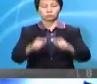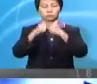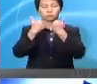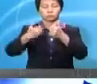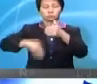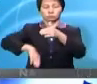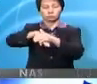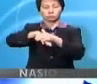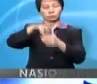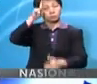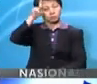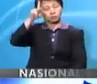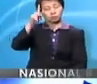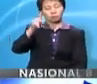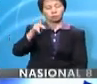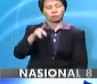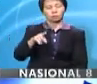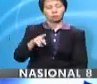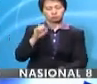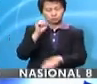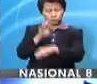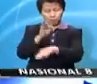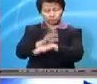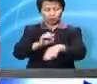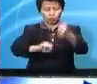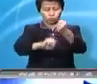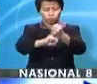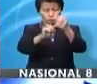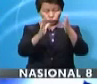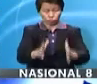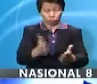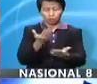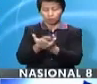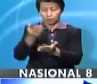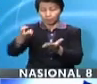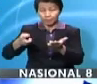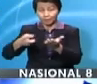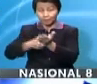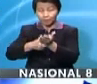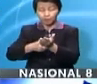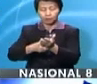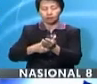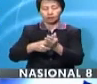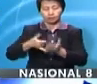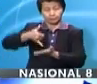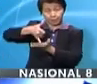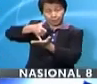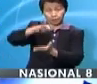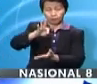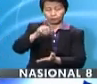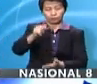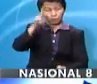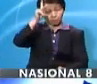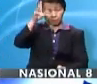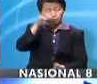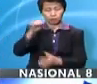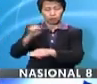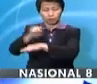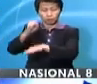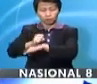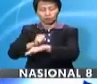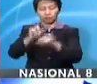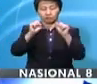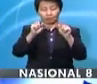Persatuan Bola Sepak Kelantan, KAFAR, menasihatkan penyokong agar membeli tiket perlawanan akhir Piala FA antara Kelantan dan Lions Wealth